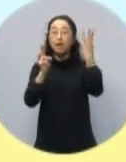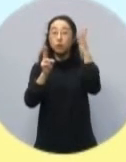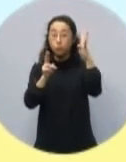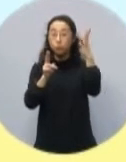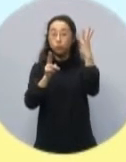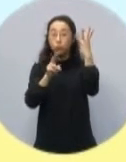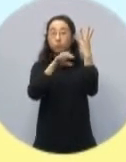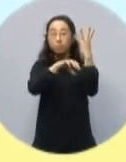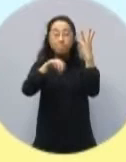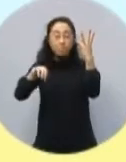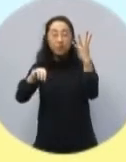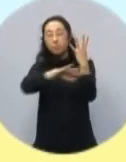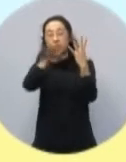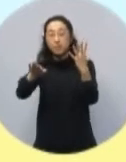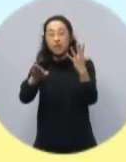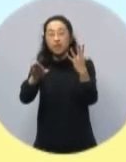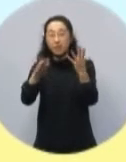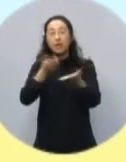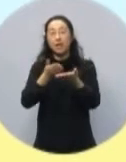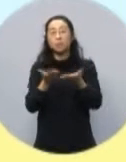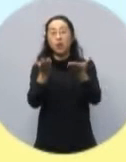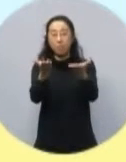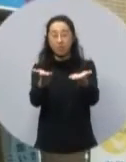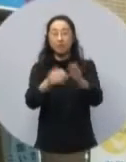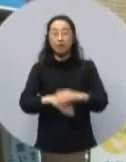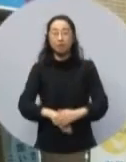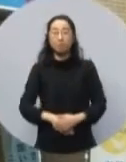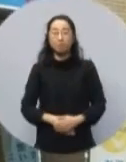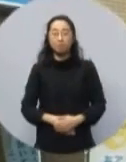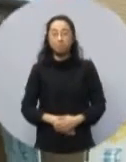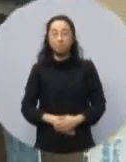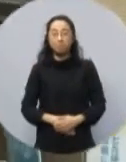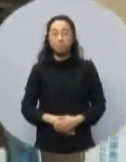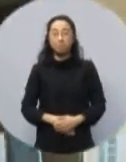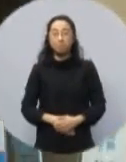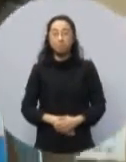方から皆さんへメッセージをいただきました。